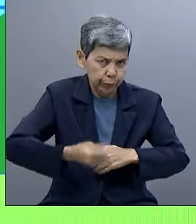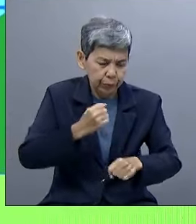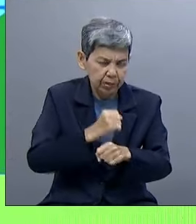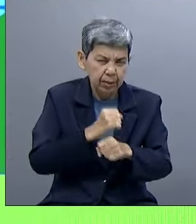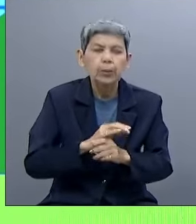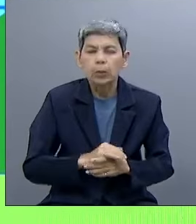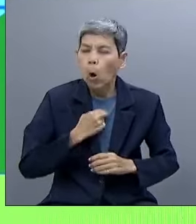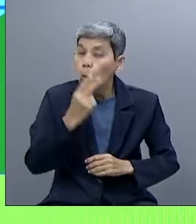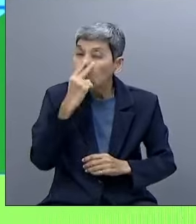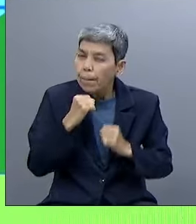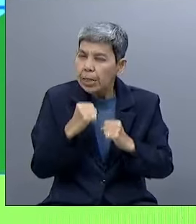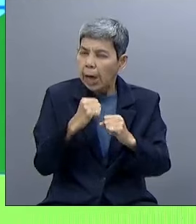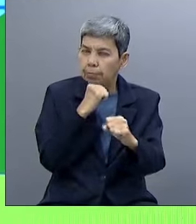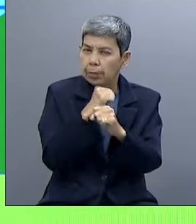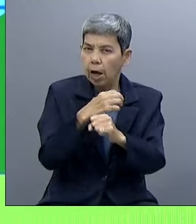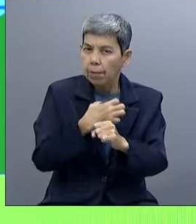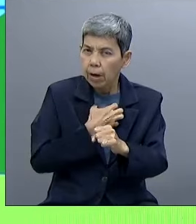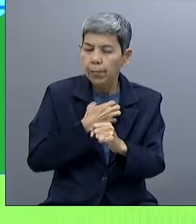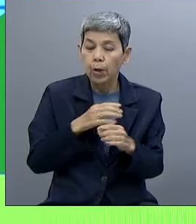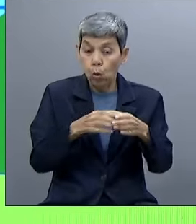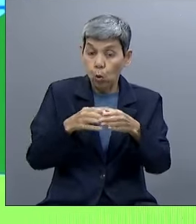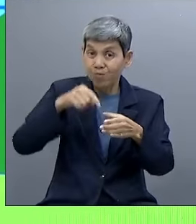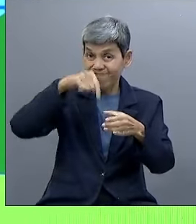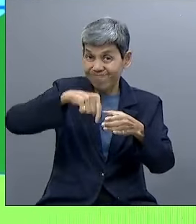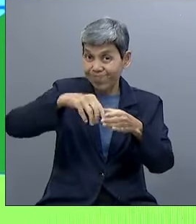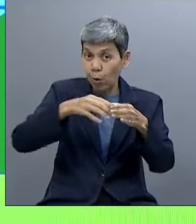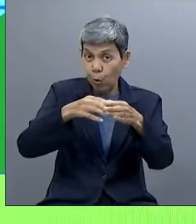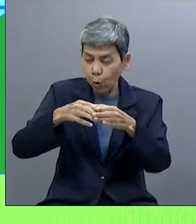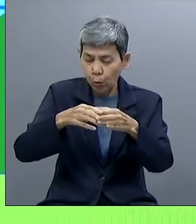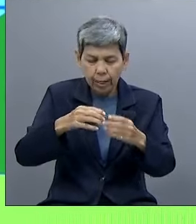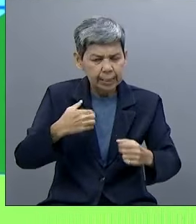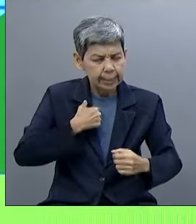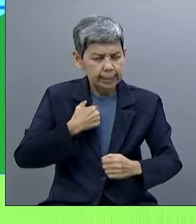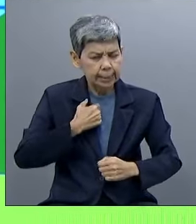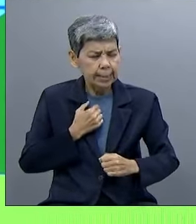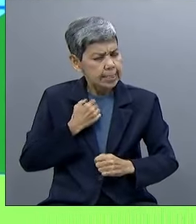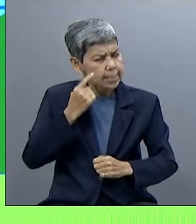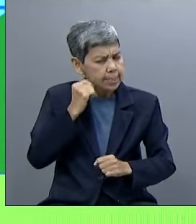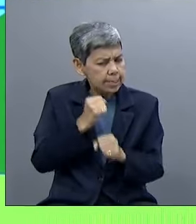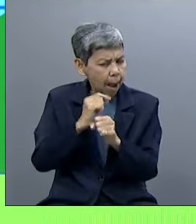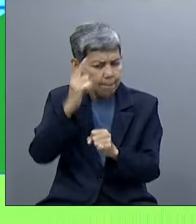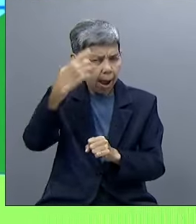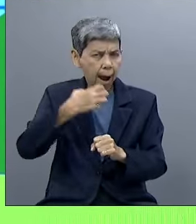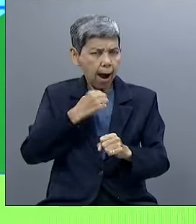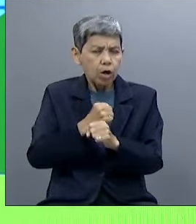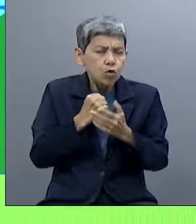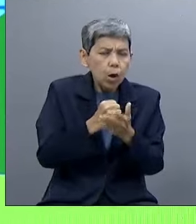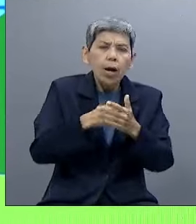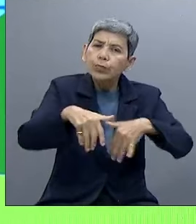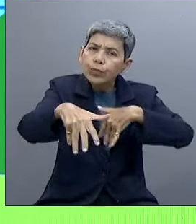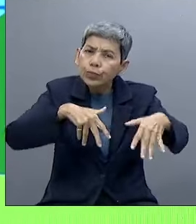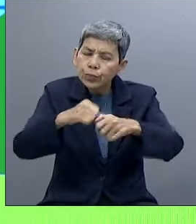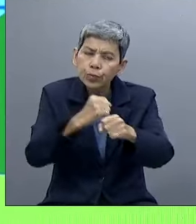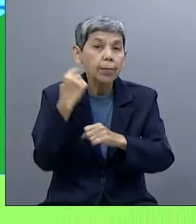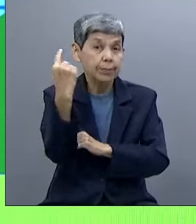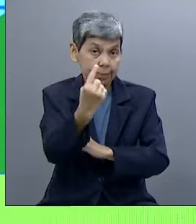วยความท้าทายหลายอย่างค่ะหนึ่งในกลุ่มอนุรักษ์นะคะก็คือคนรุ่นใหม่ที่เขาจัดเส้นทางการท่องเที่ยวชุมชนริมน้ำหรือ